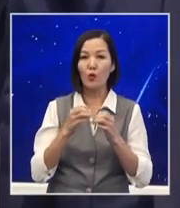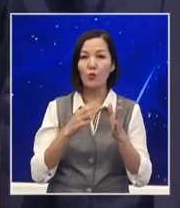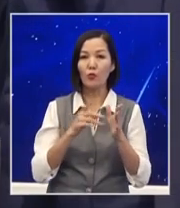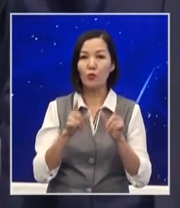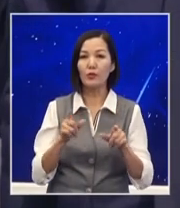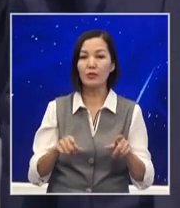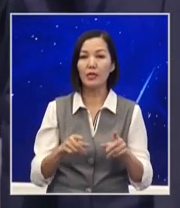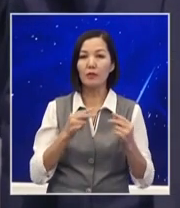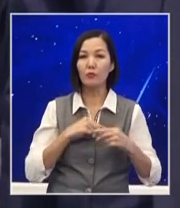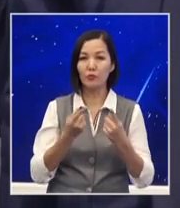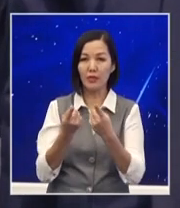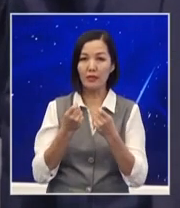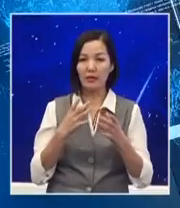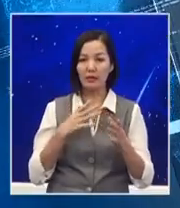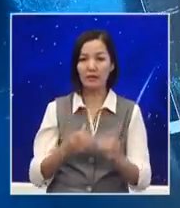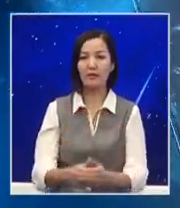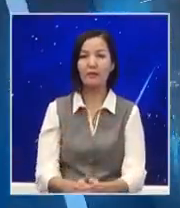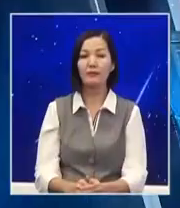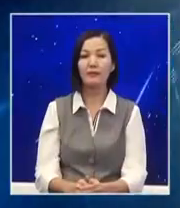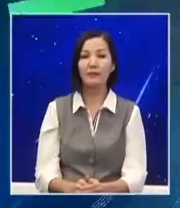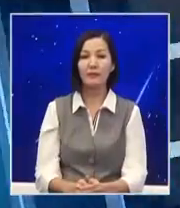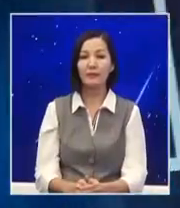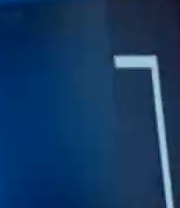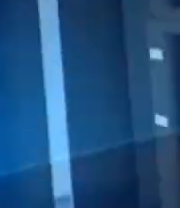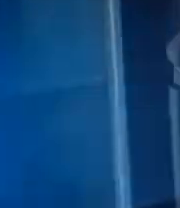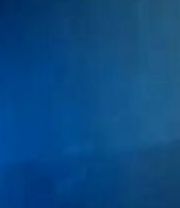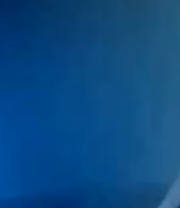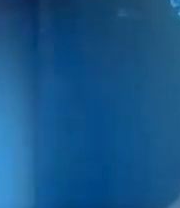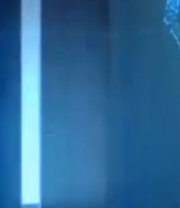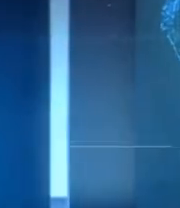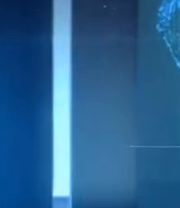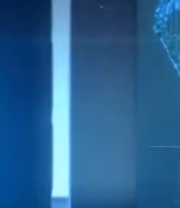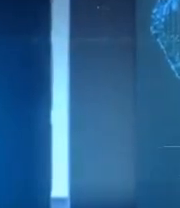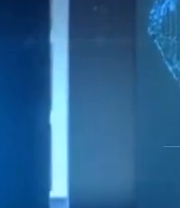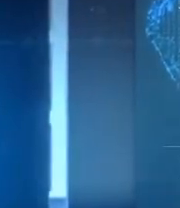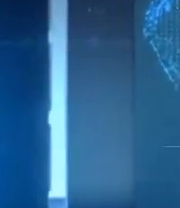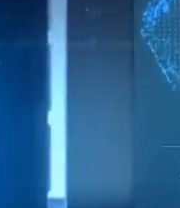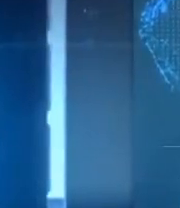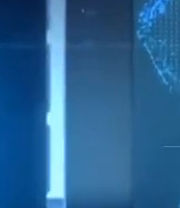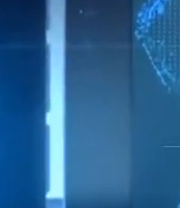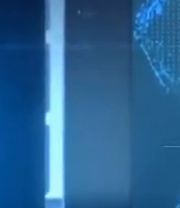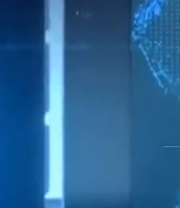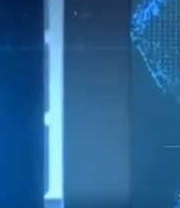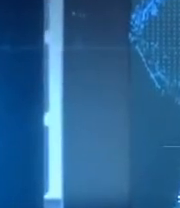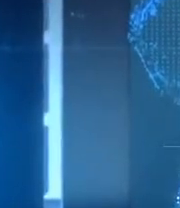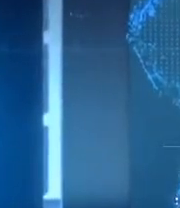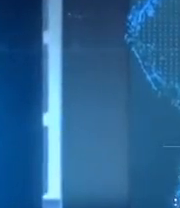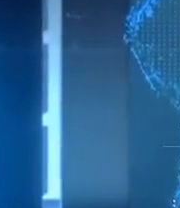адам тұрақты жұмыспен қамтылған. Құрманжан Қасымжанұлы, Аманжол Жөнкешев, Жетісу арнасы.